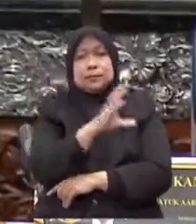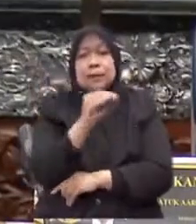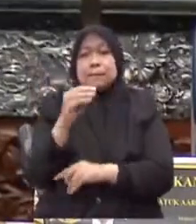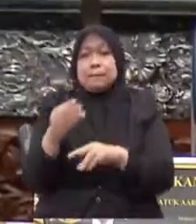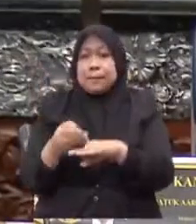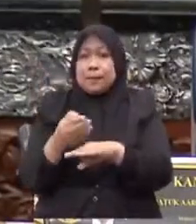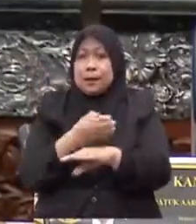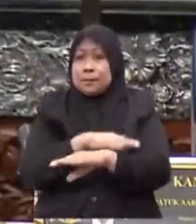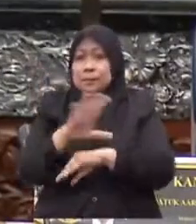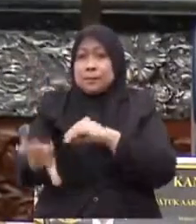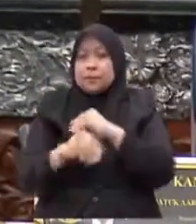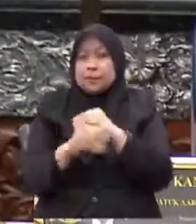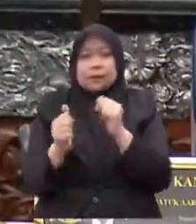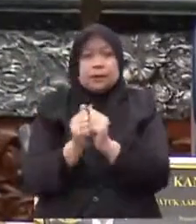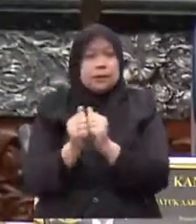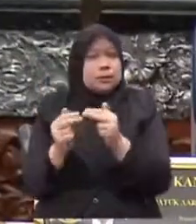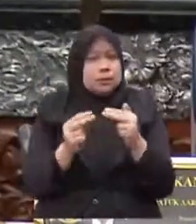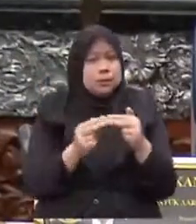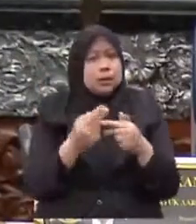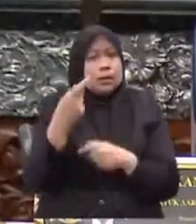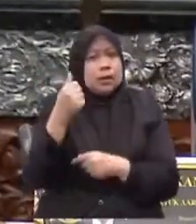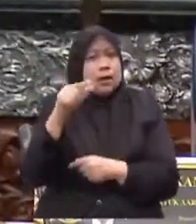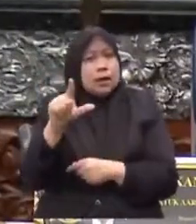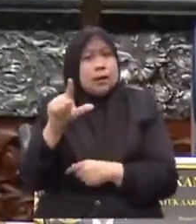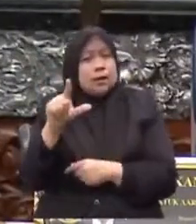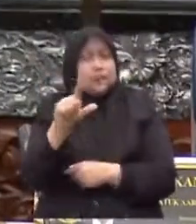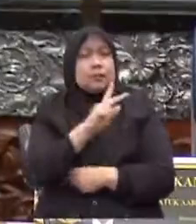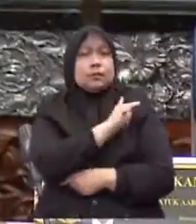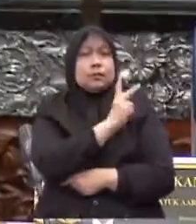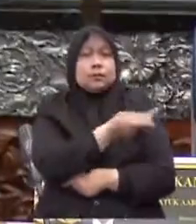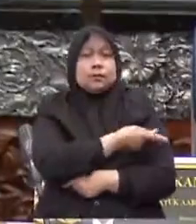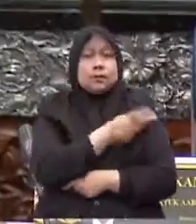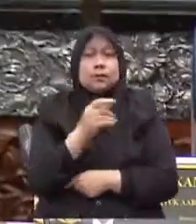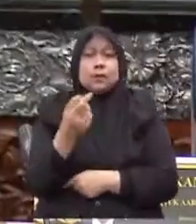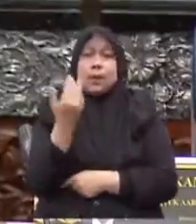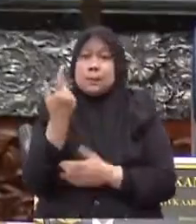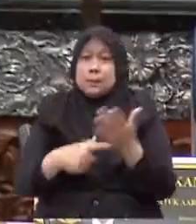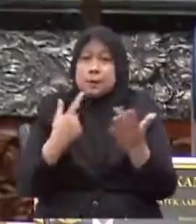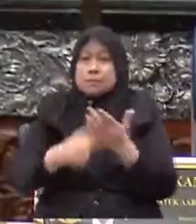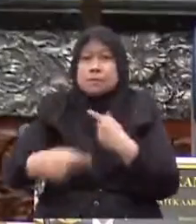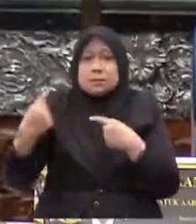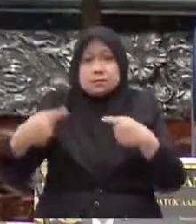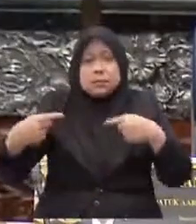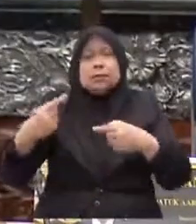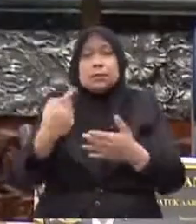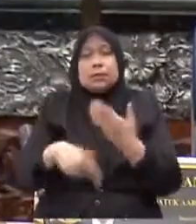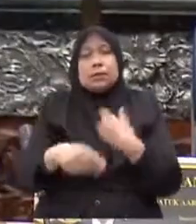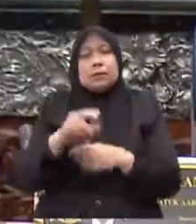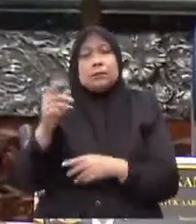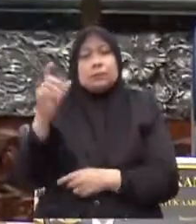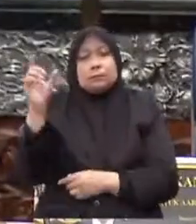karya yang berhubungan dengan hal ihwal pengakuan dan pendahuluan Syariah